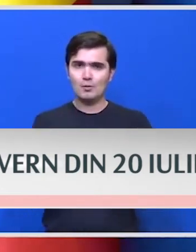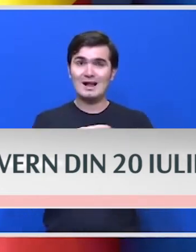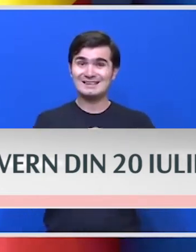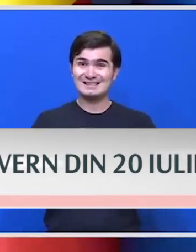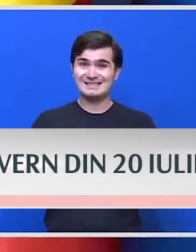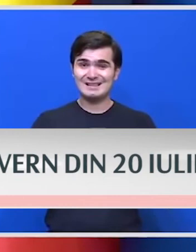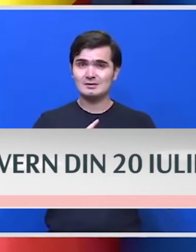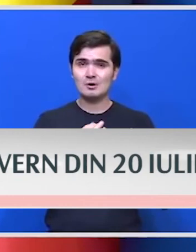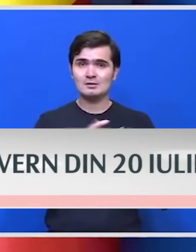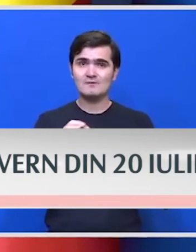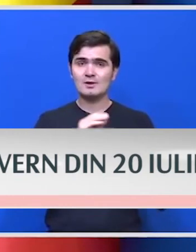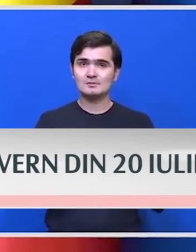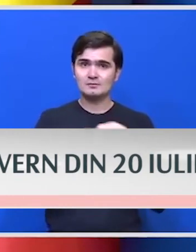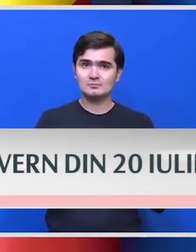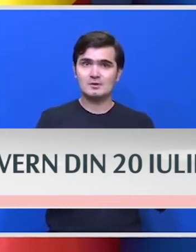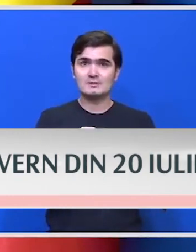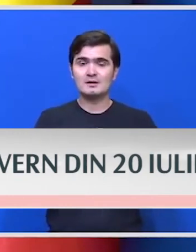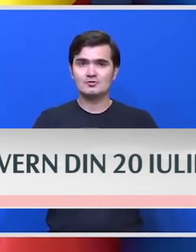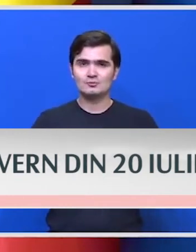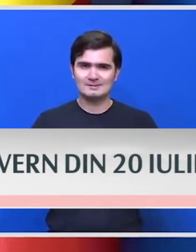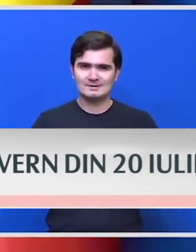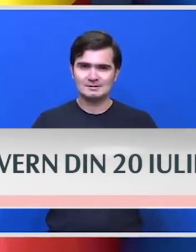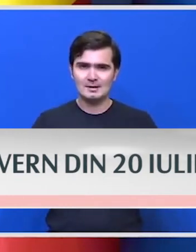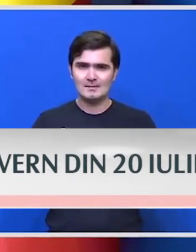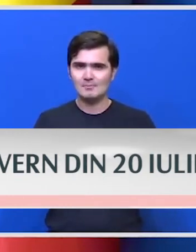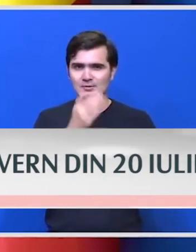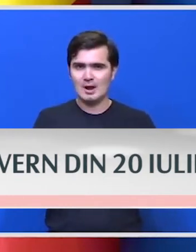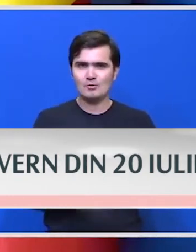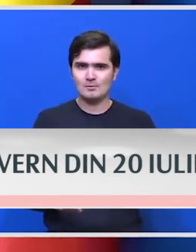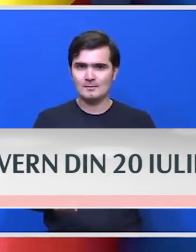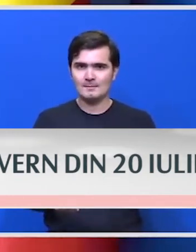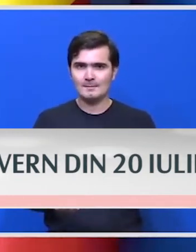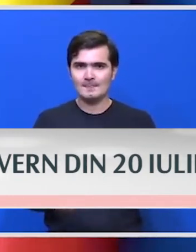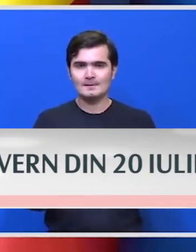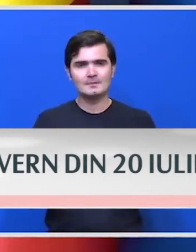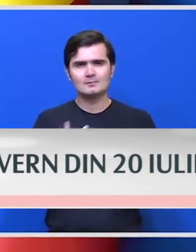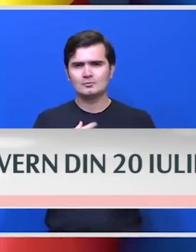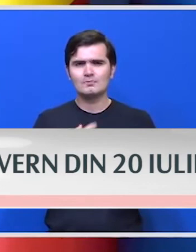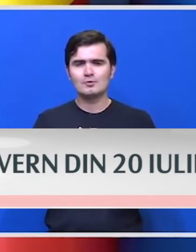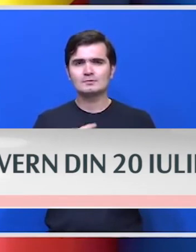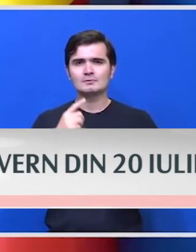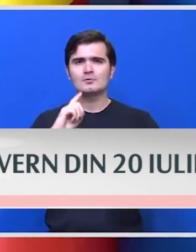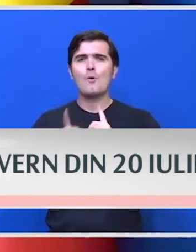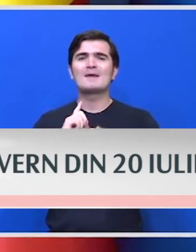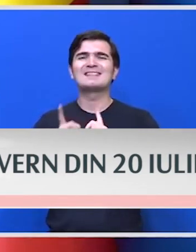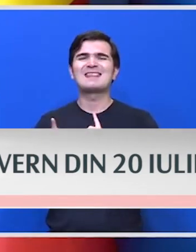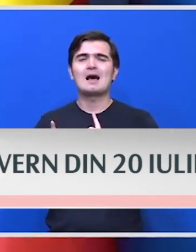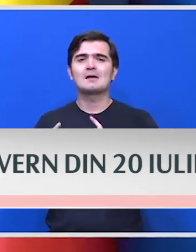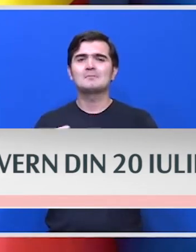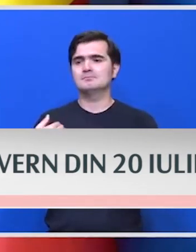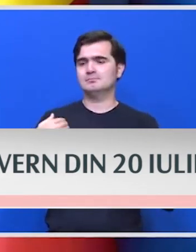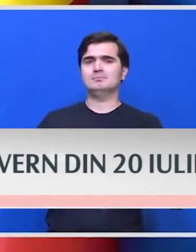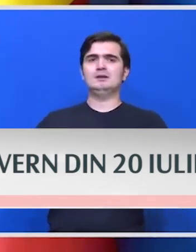lăsat să funcționeze justiția până la urmă. Nu, și atunci, pot comenta, nu pot comenta de la